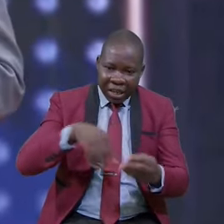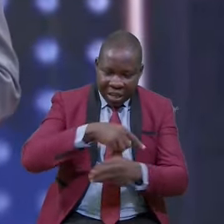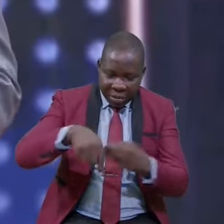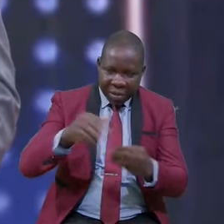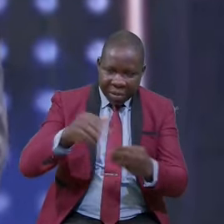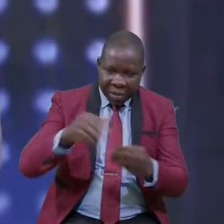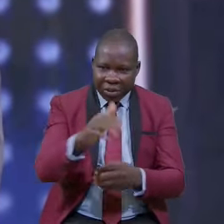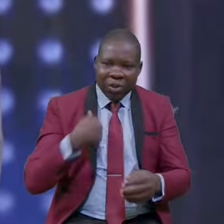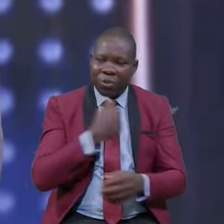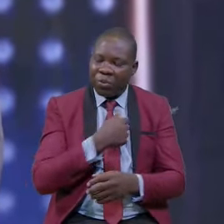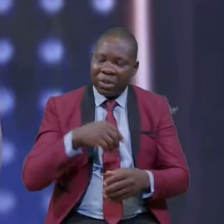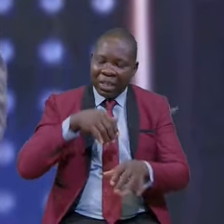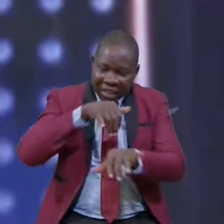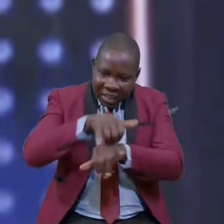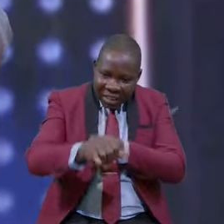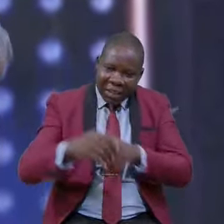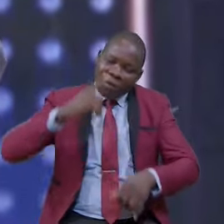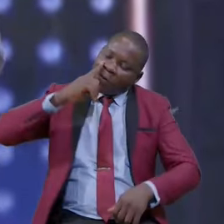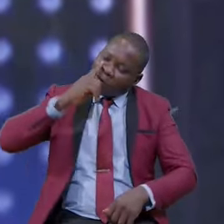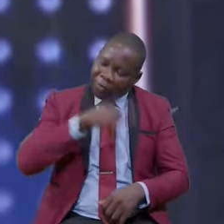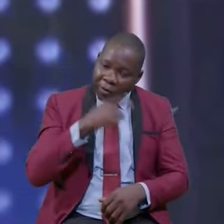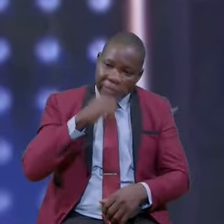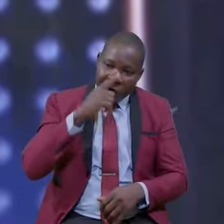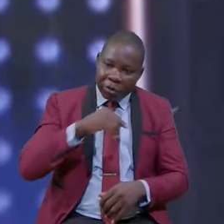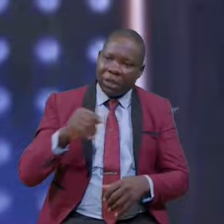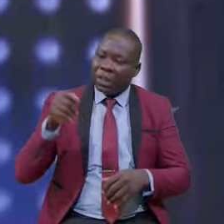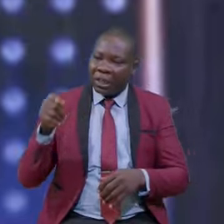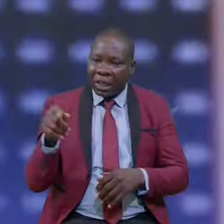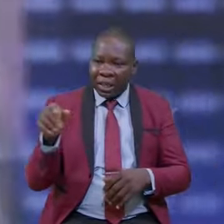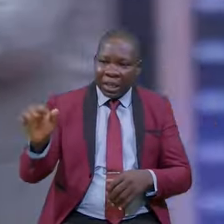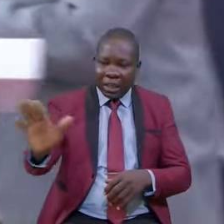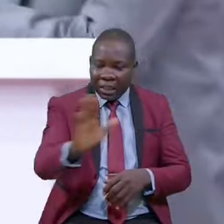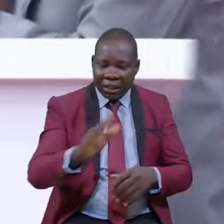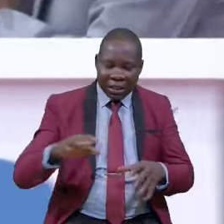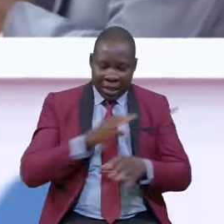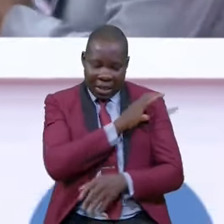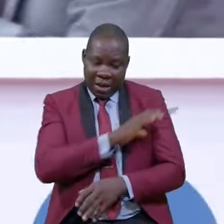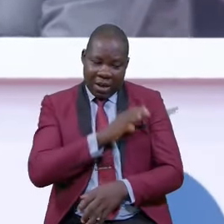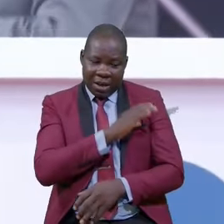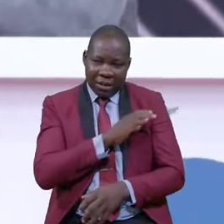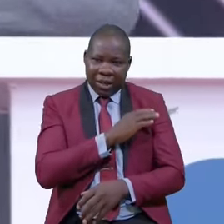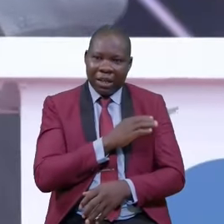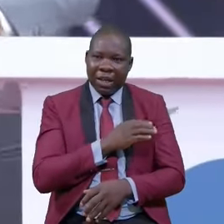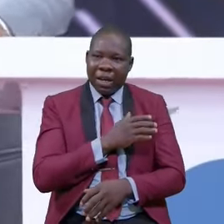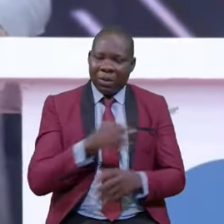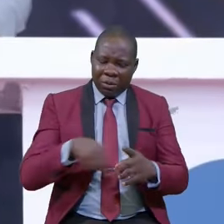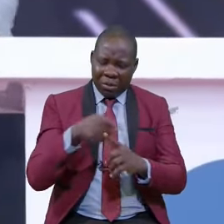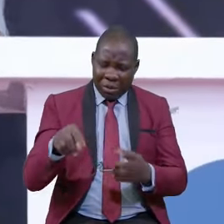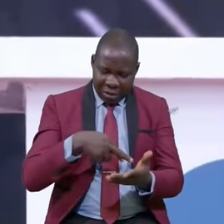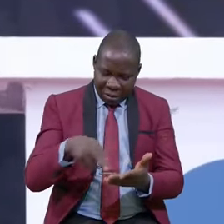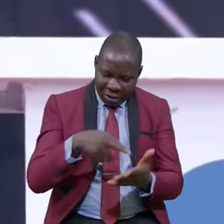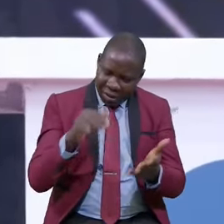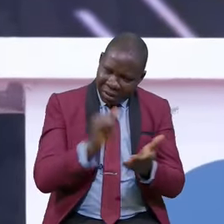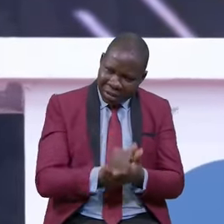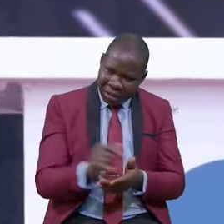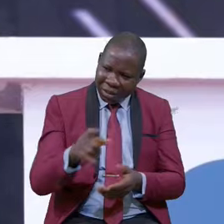falsifier même ses motifs, mais il falsifie tout. Et quand tu lis ça, tu dis, je